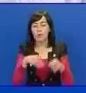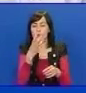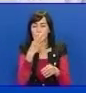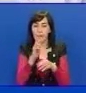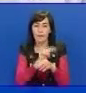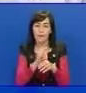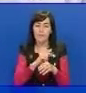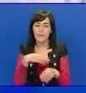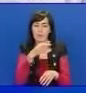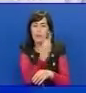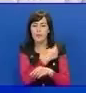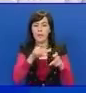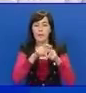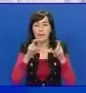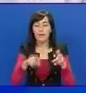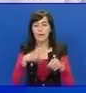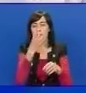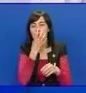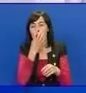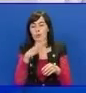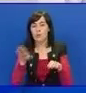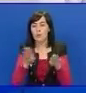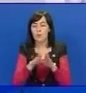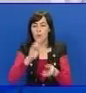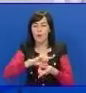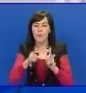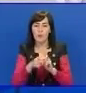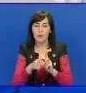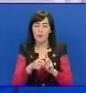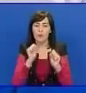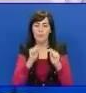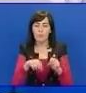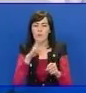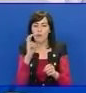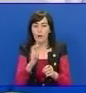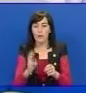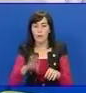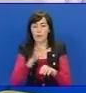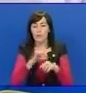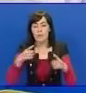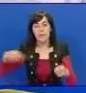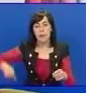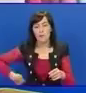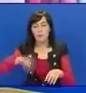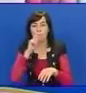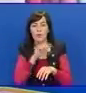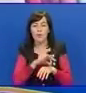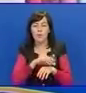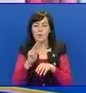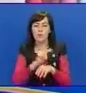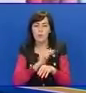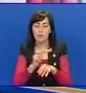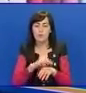емдейді. Дәріханалардағы қыздырғыш пластердің орнына қолдануға арналған. Буын ауруларынан өзге бүйректі де емдейді. Мавит